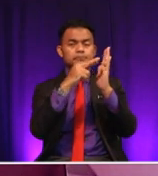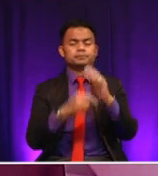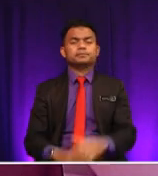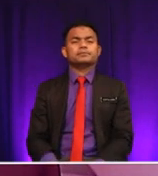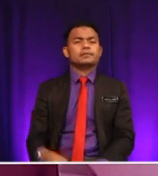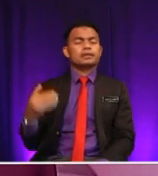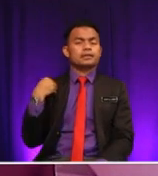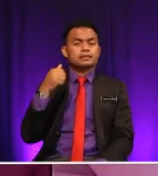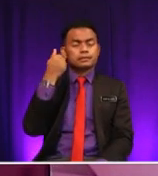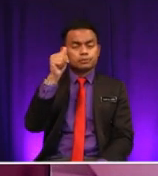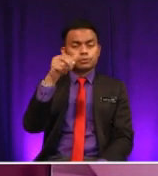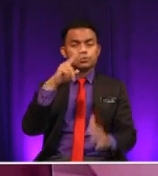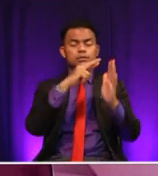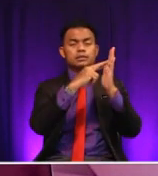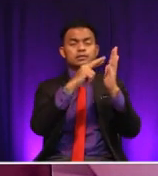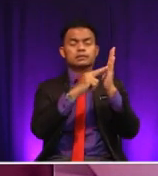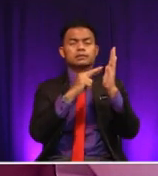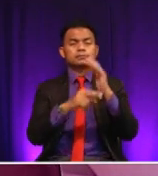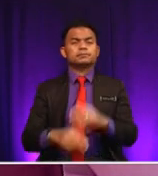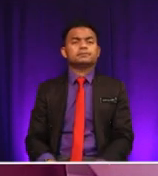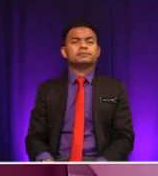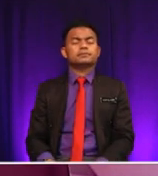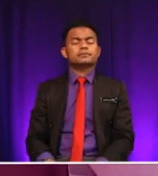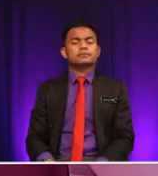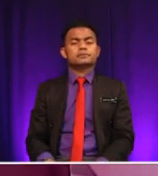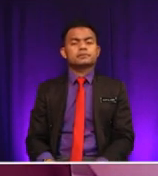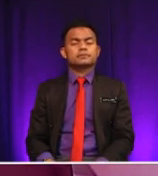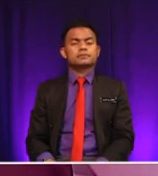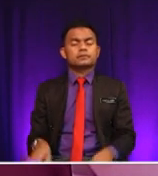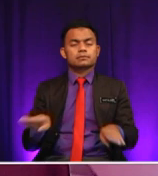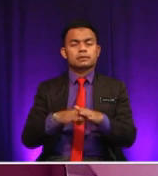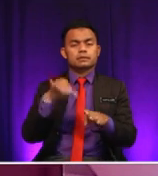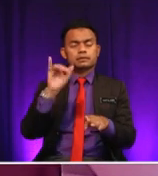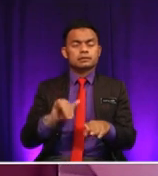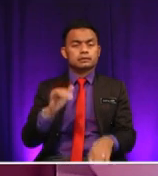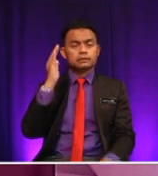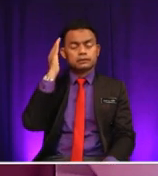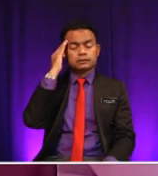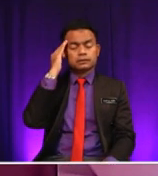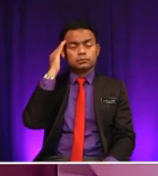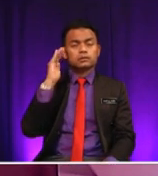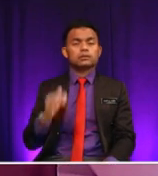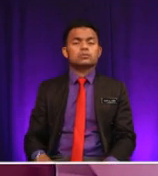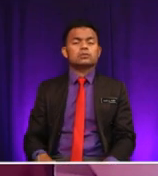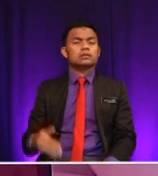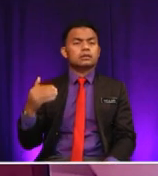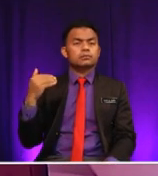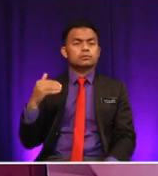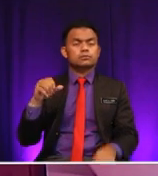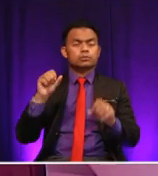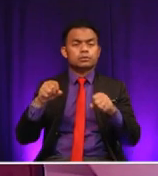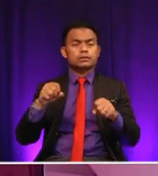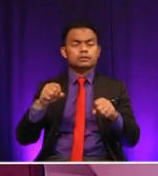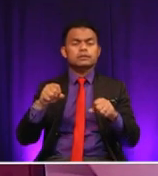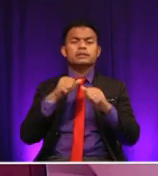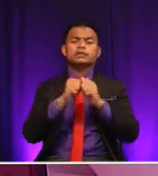10 rangka di sini kalau kita lihat sebab sebagaimana tadi boleh terdiri dari pada tak